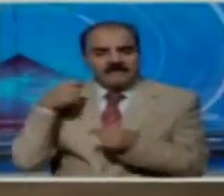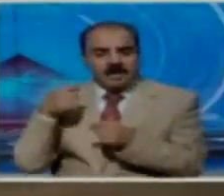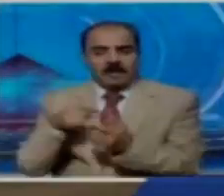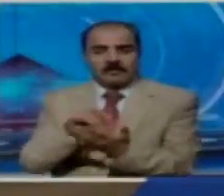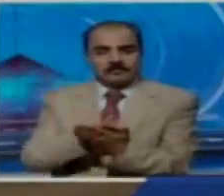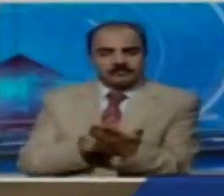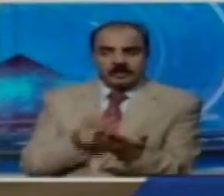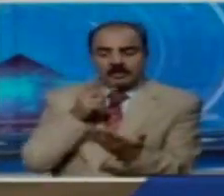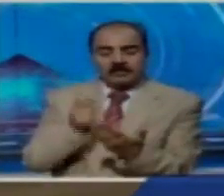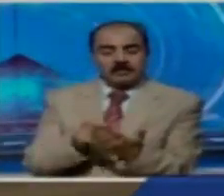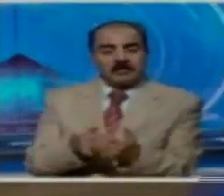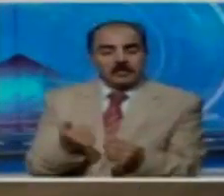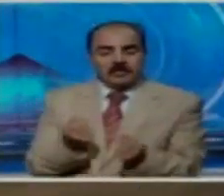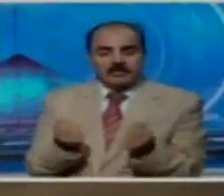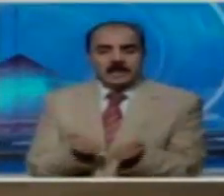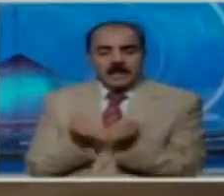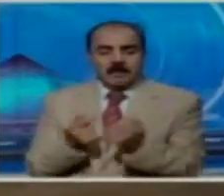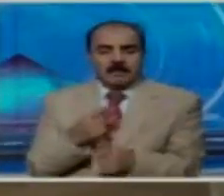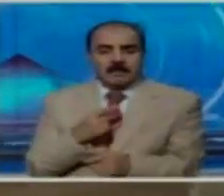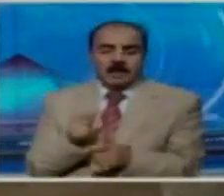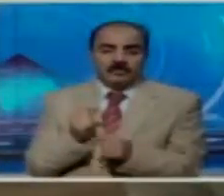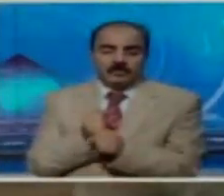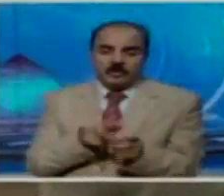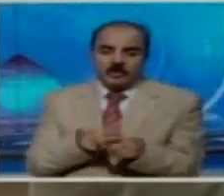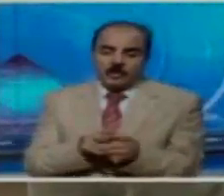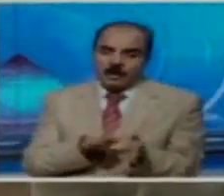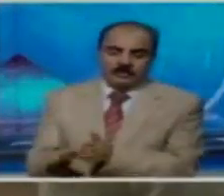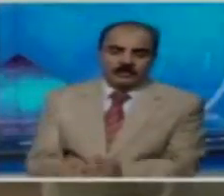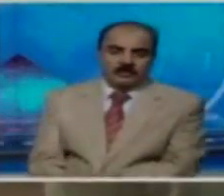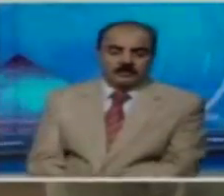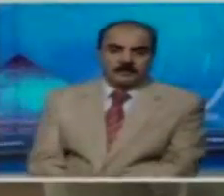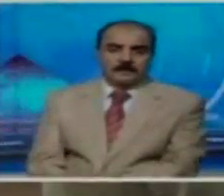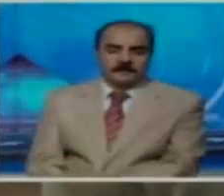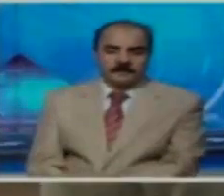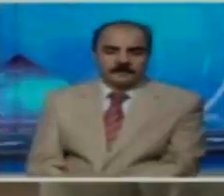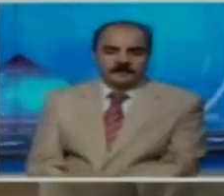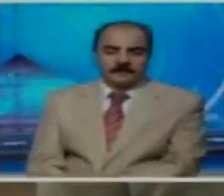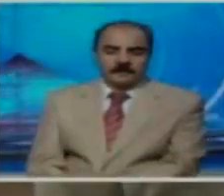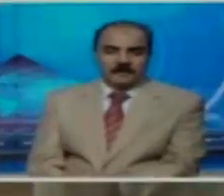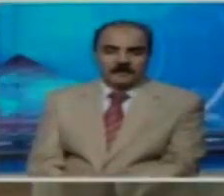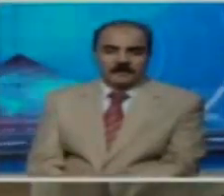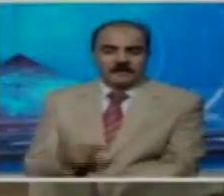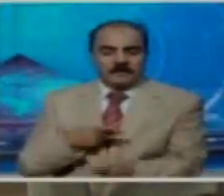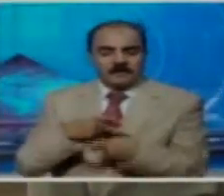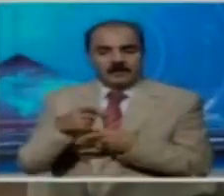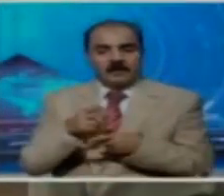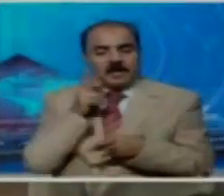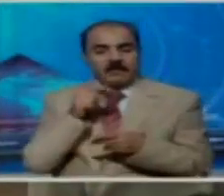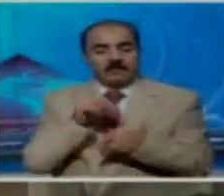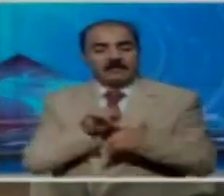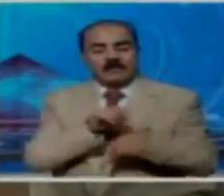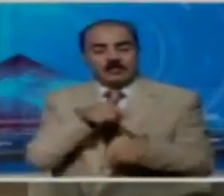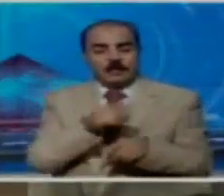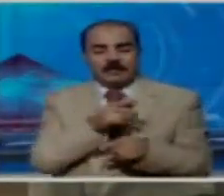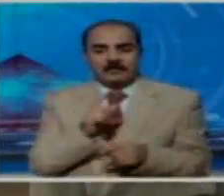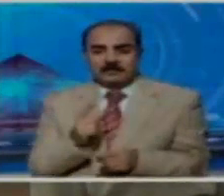سكريبتات وعملنا حاجات كويسة جدا في الكلية. ده بالنسبة للجزء العملي، غير مثلا رحنا زيارة لمدينة الانتاج الاعلامي واحنا لسه في اول